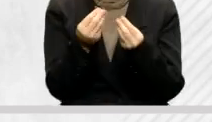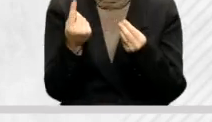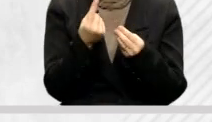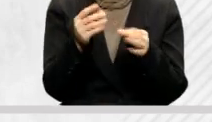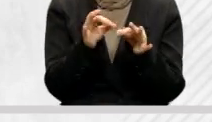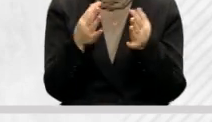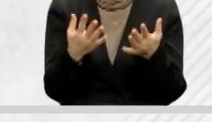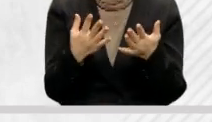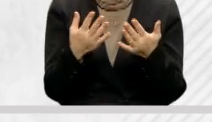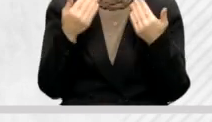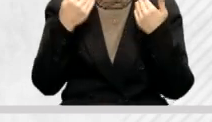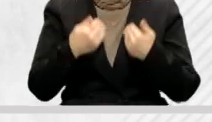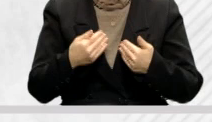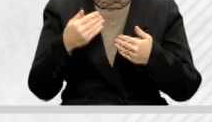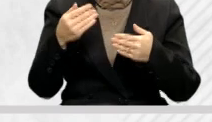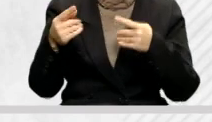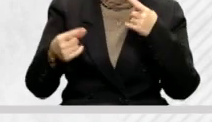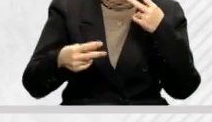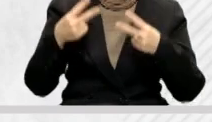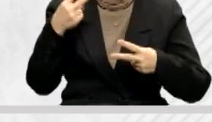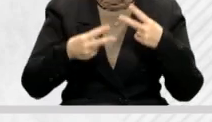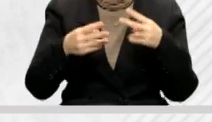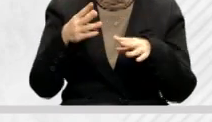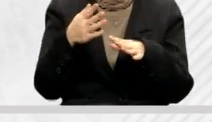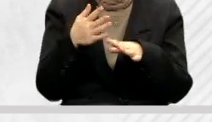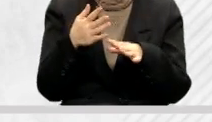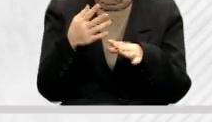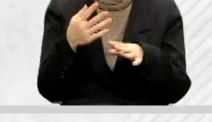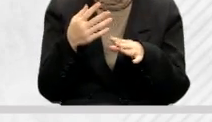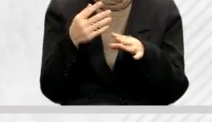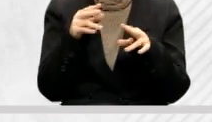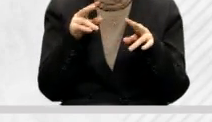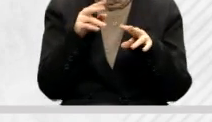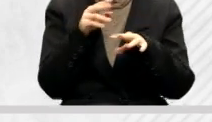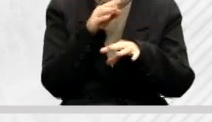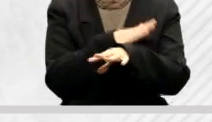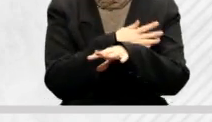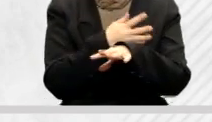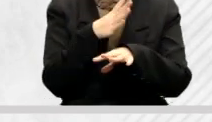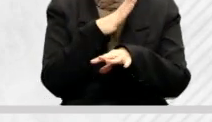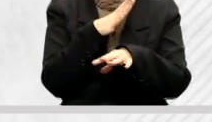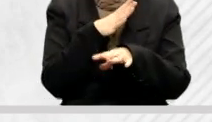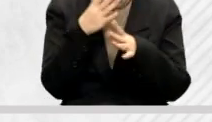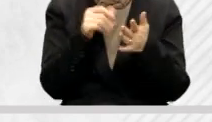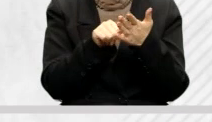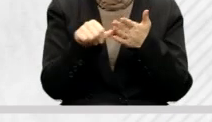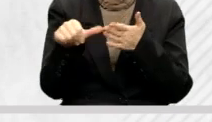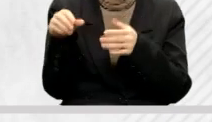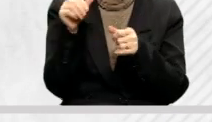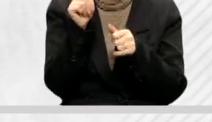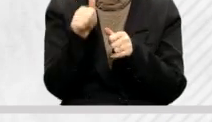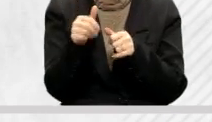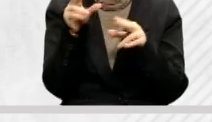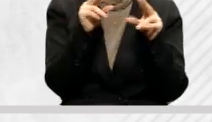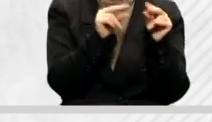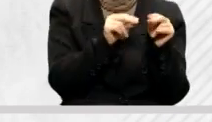bazı maddeler var. Bu maddeler gün içinde birikiyor. Yani uyku kolay bir şey değil. Tüm gün uyanık kalmak gerekiyor uyuyabilmek için. Bu